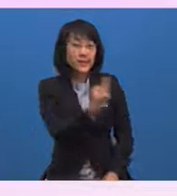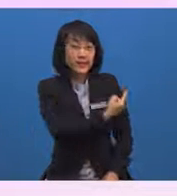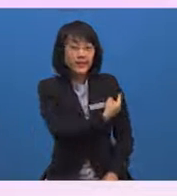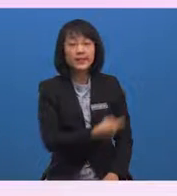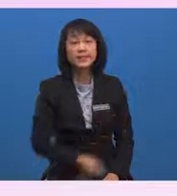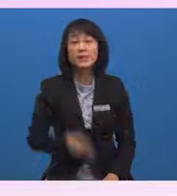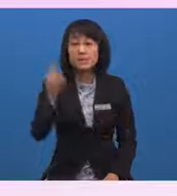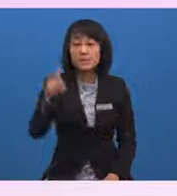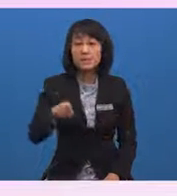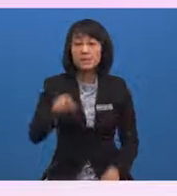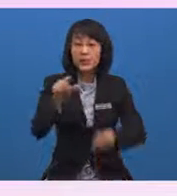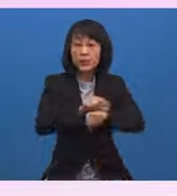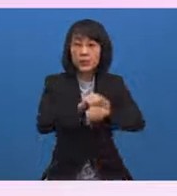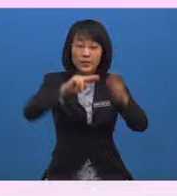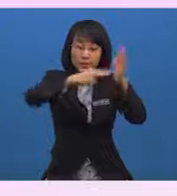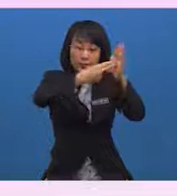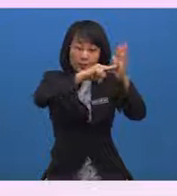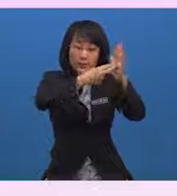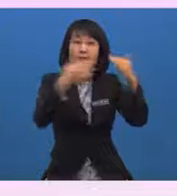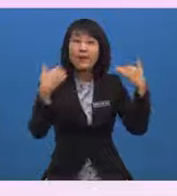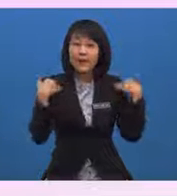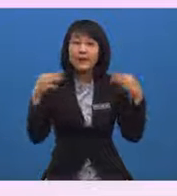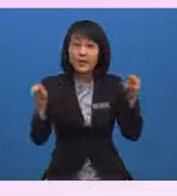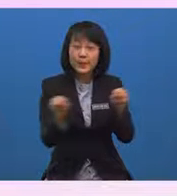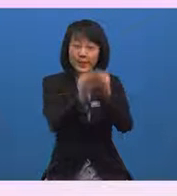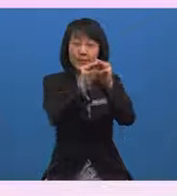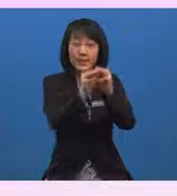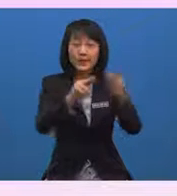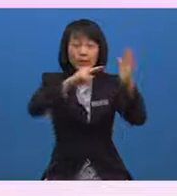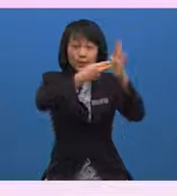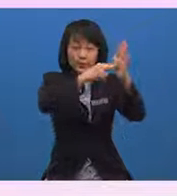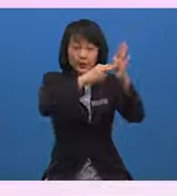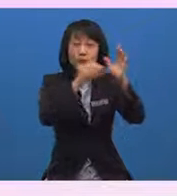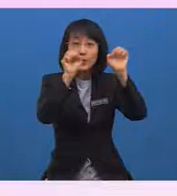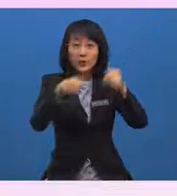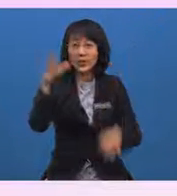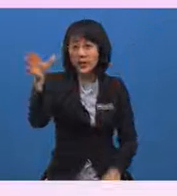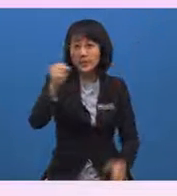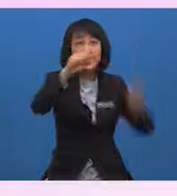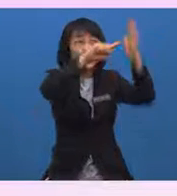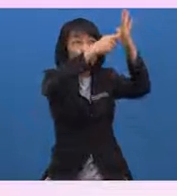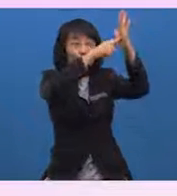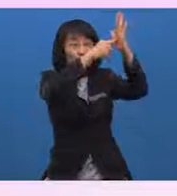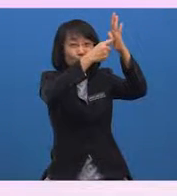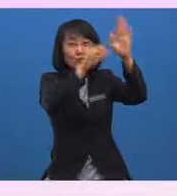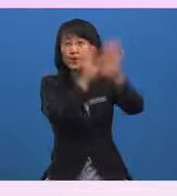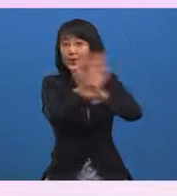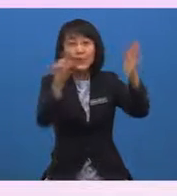menggunakan pemutar skru bermagnet. Ia dapat memegang skru daripada terjatuh.